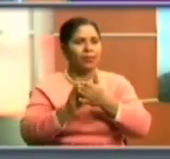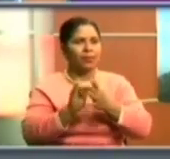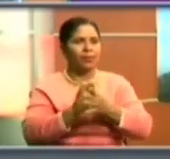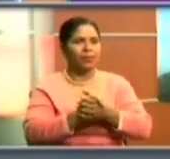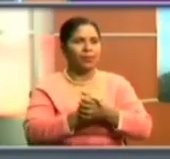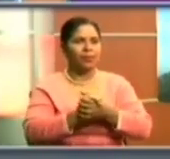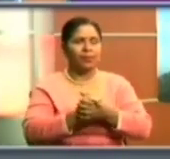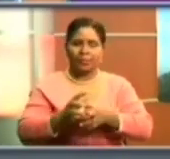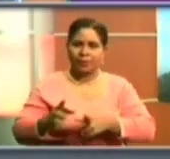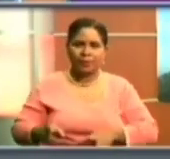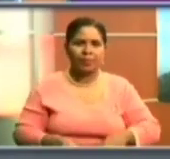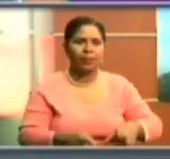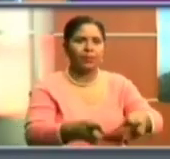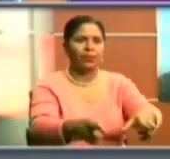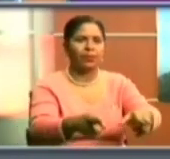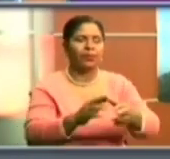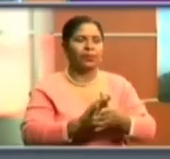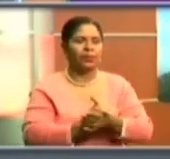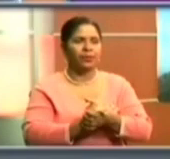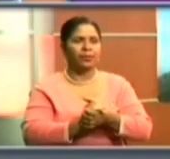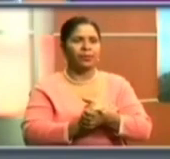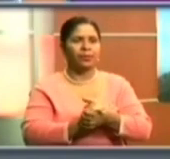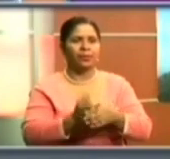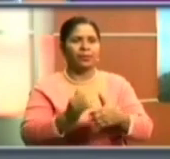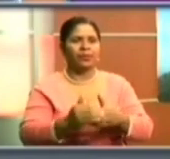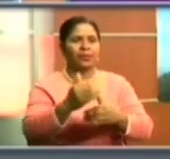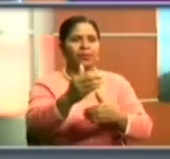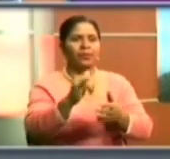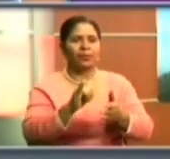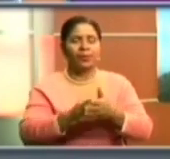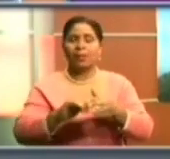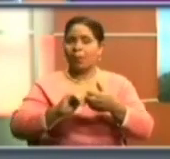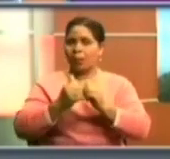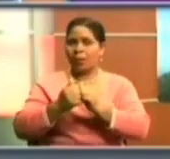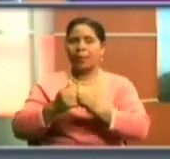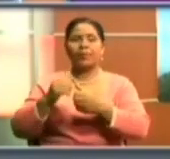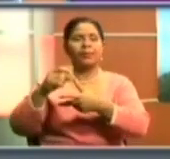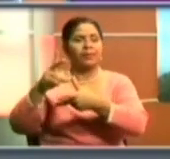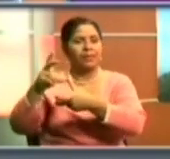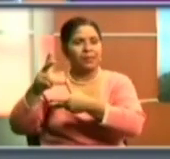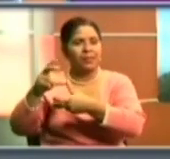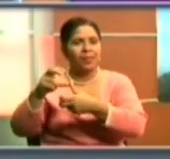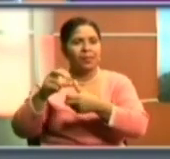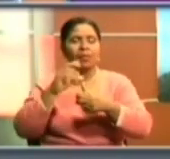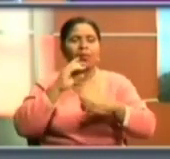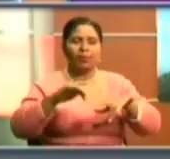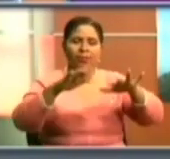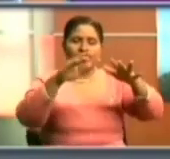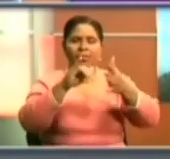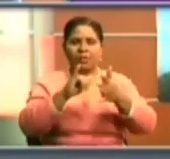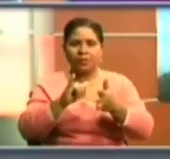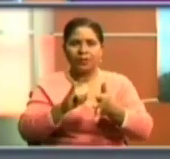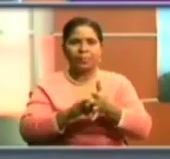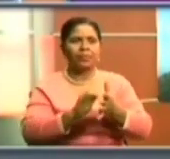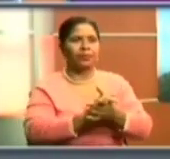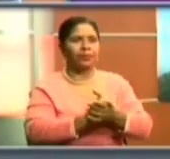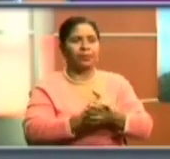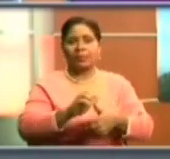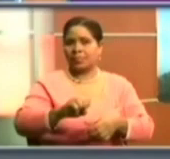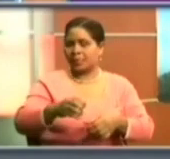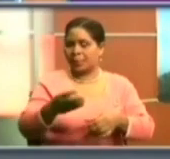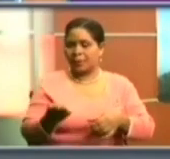en infrastructures devant les épargner des inondations calamiteuses, les doter en